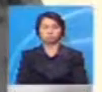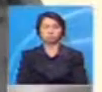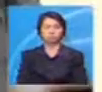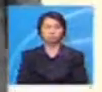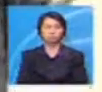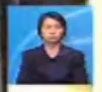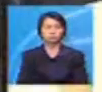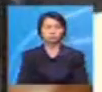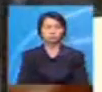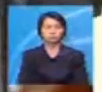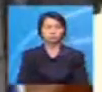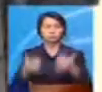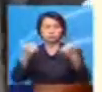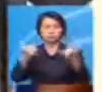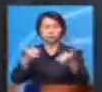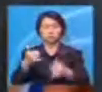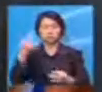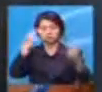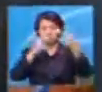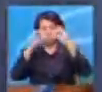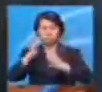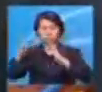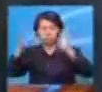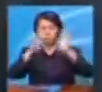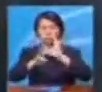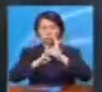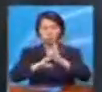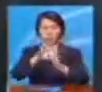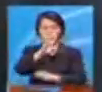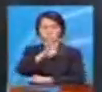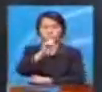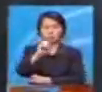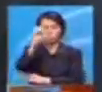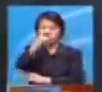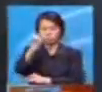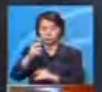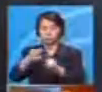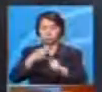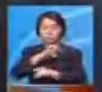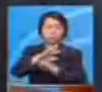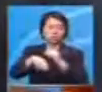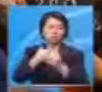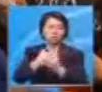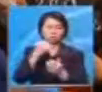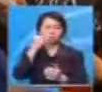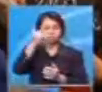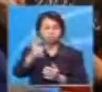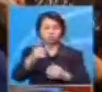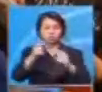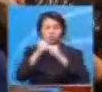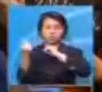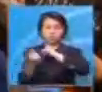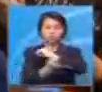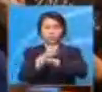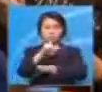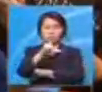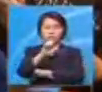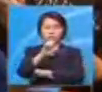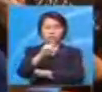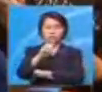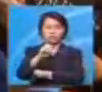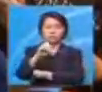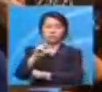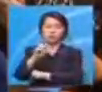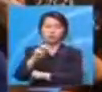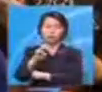Cina ketika ini pengunjung tempatan mewakili empat % daripada keseluruhan pengunjung ke taman tema itu manakala